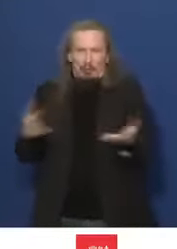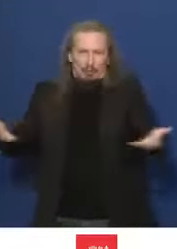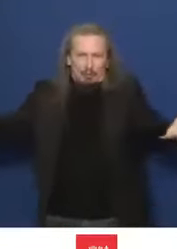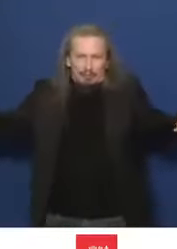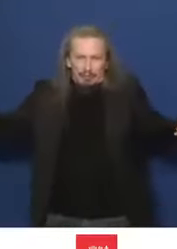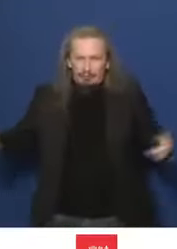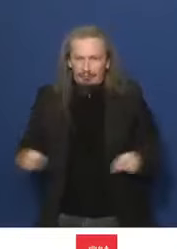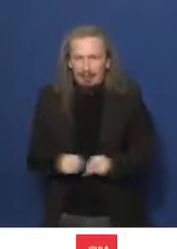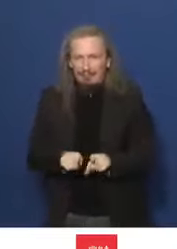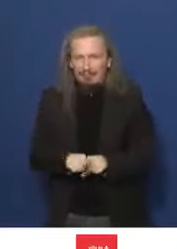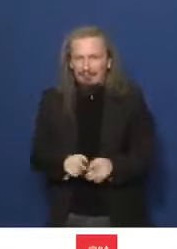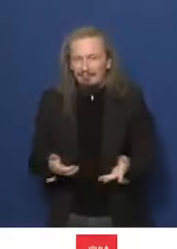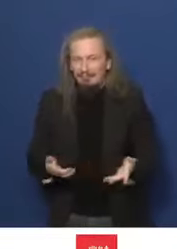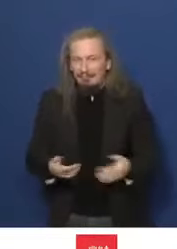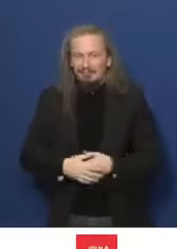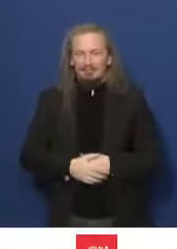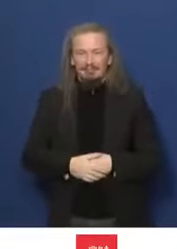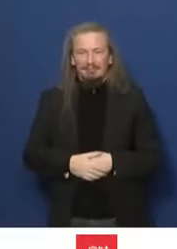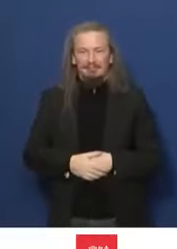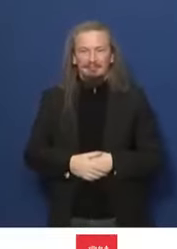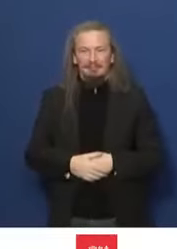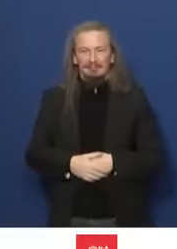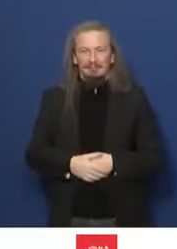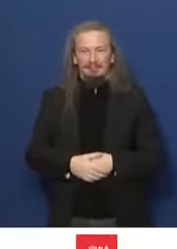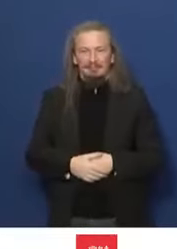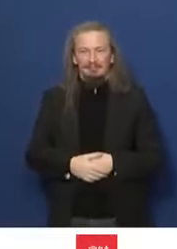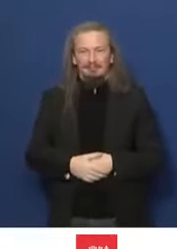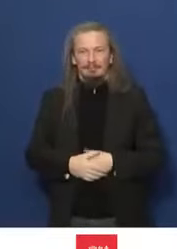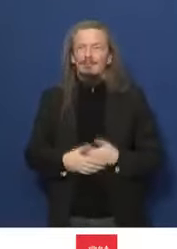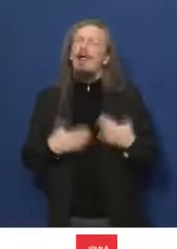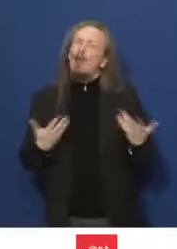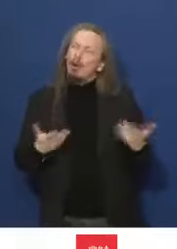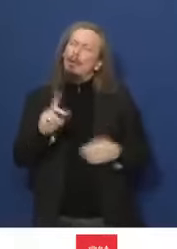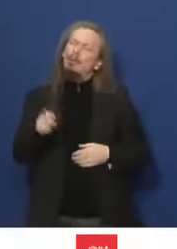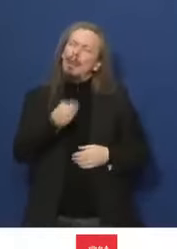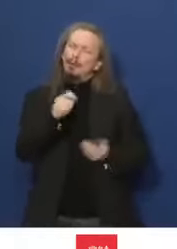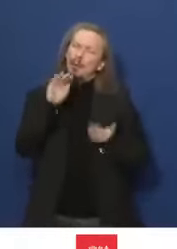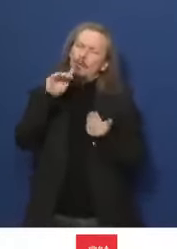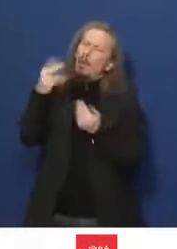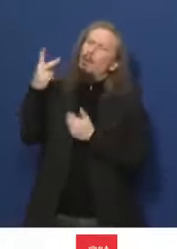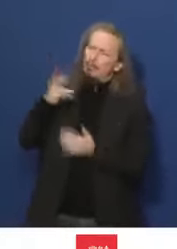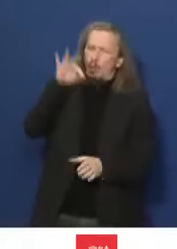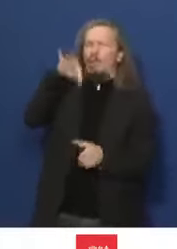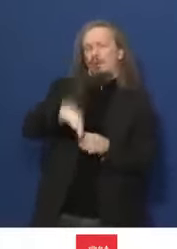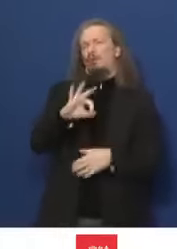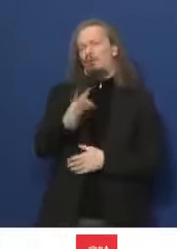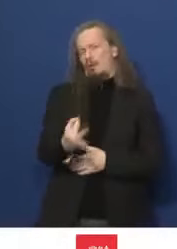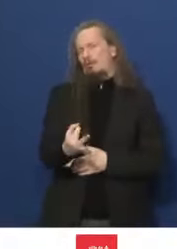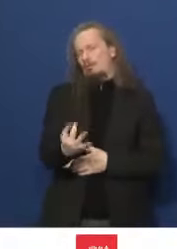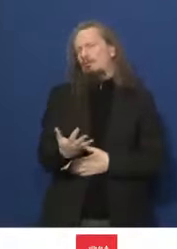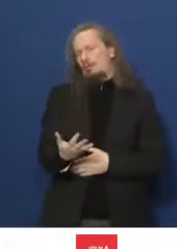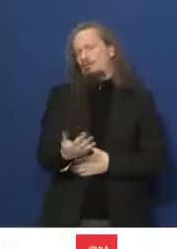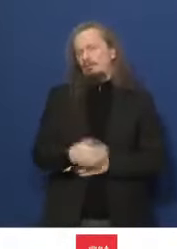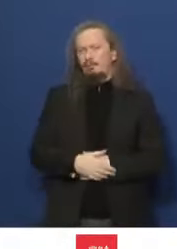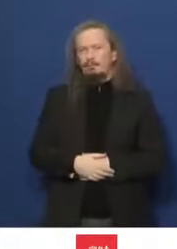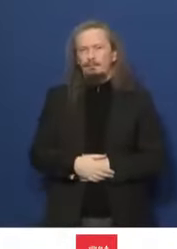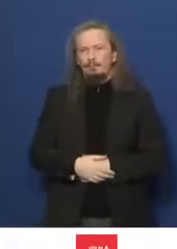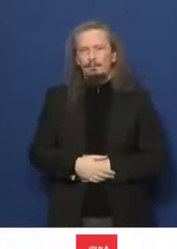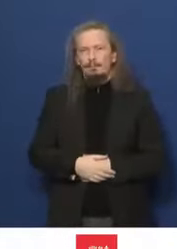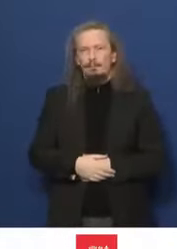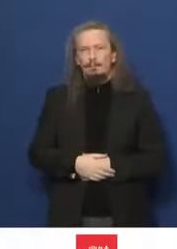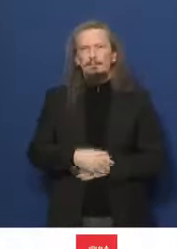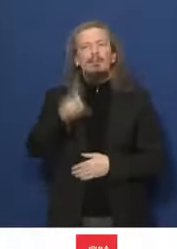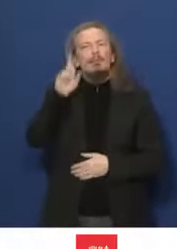Alors, nous allons bien entendu voter ce vœu, d'une part parce que,